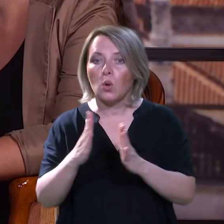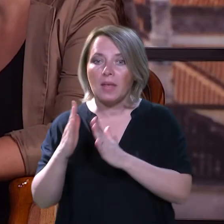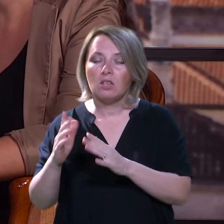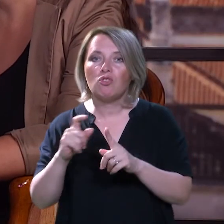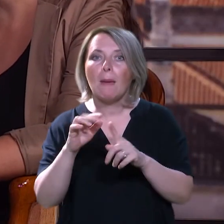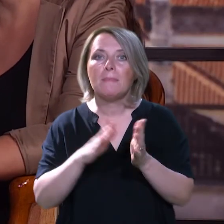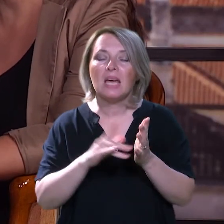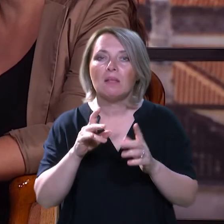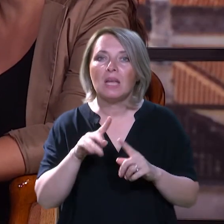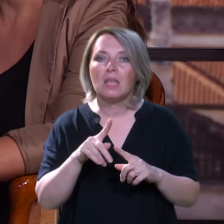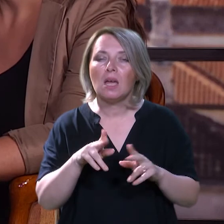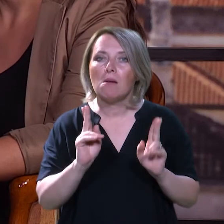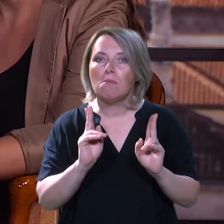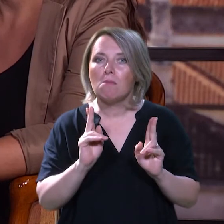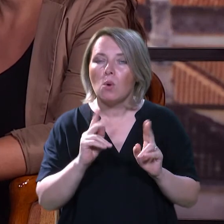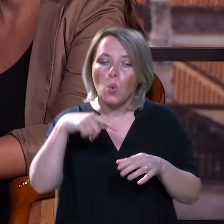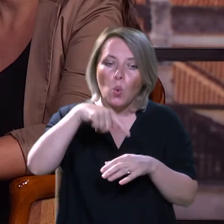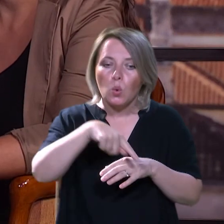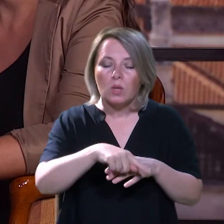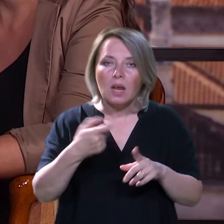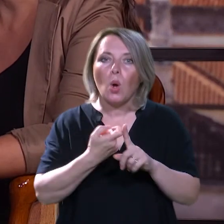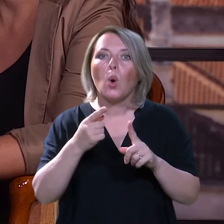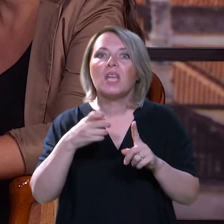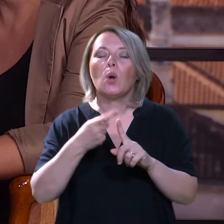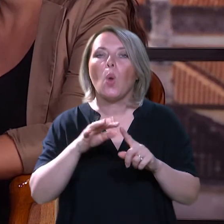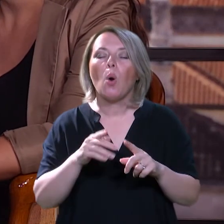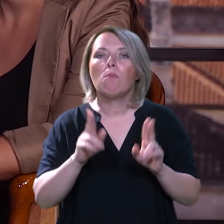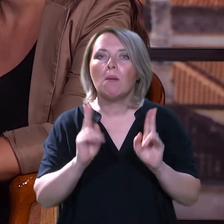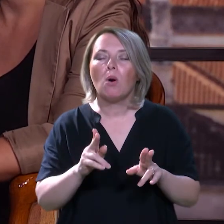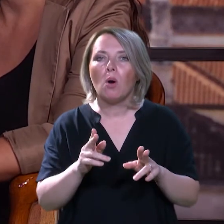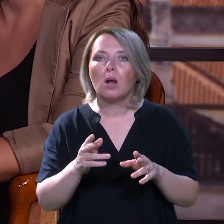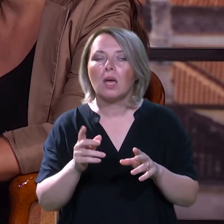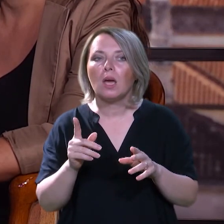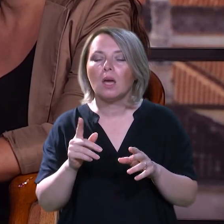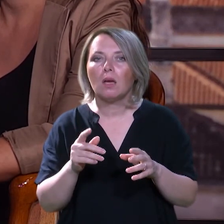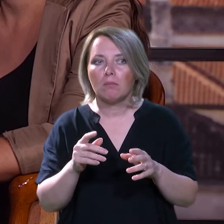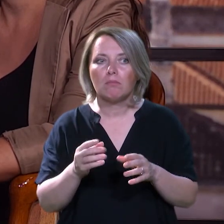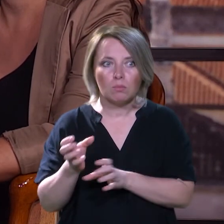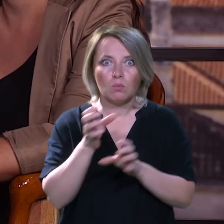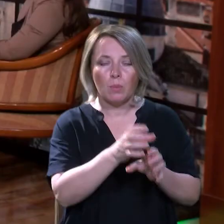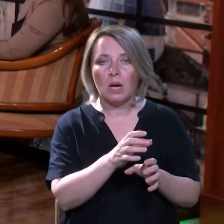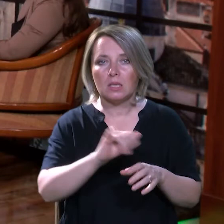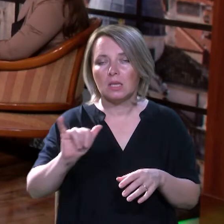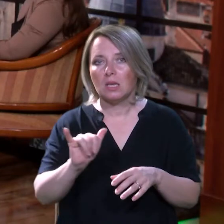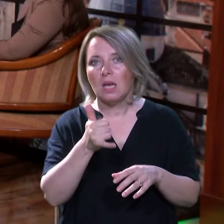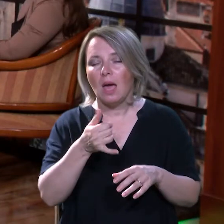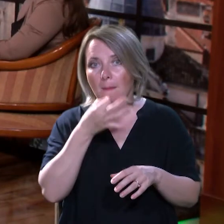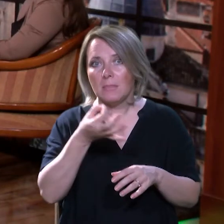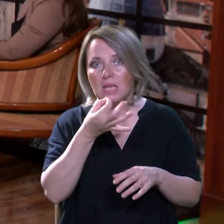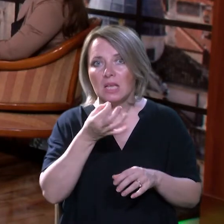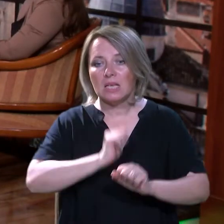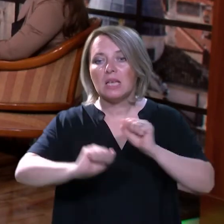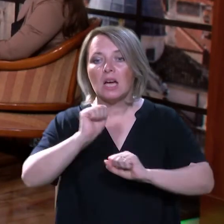neke određene predmete trebalo unutar nekog kurikuluma uvesti ili? Pa ja mislim da je pitanje